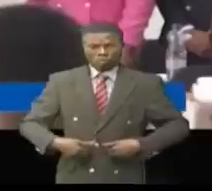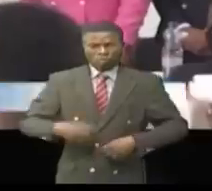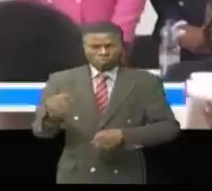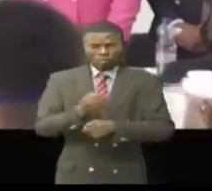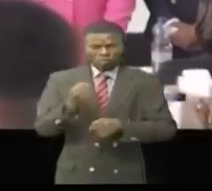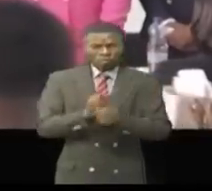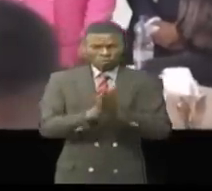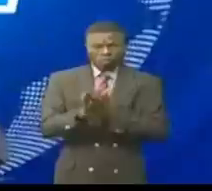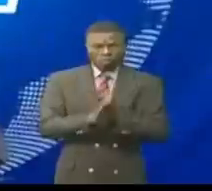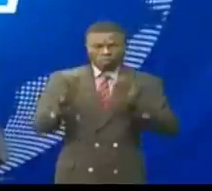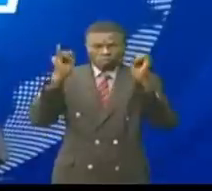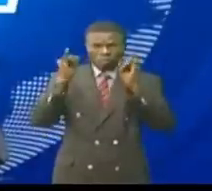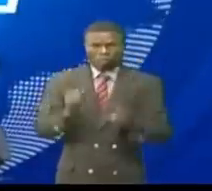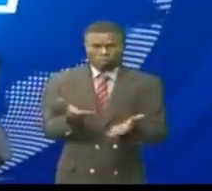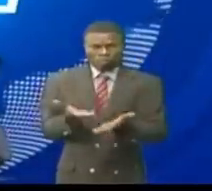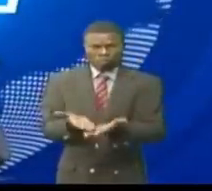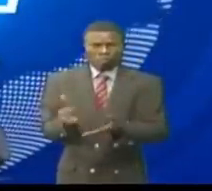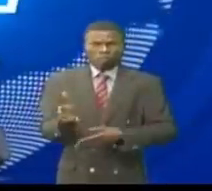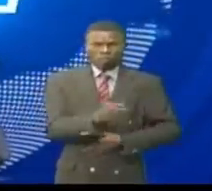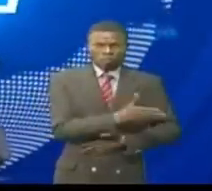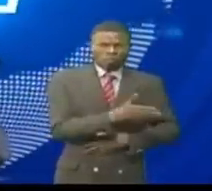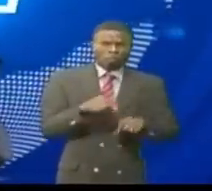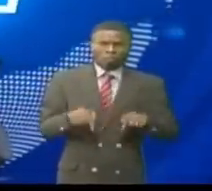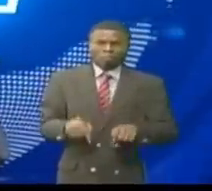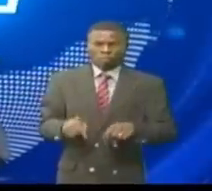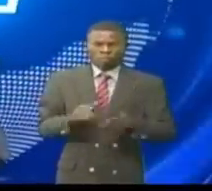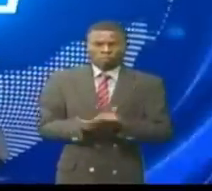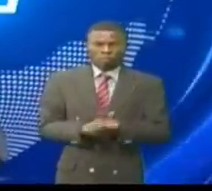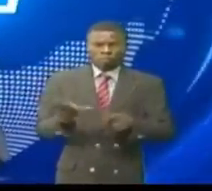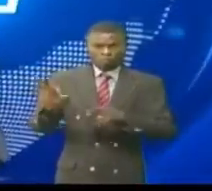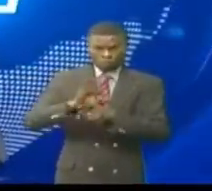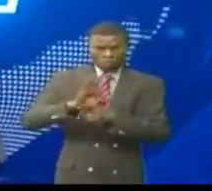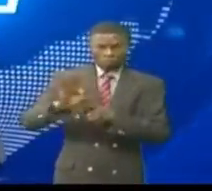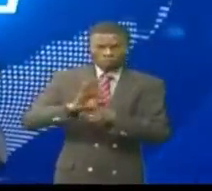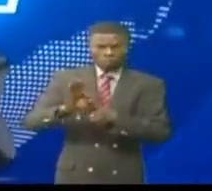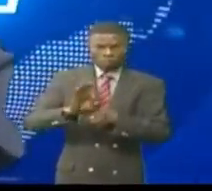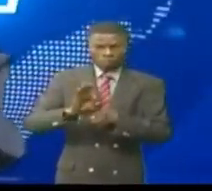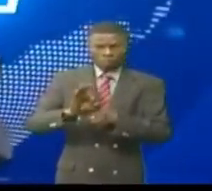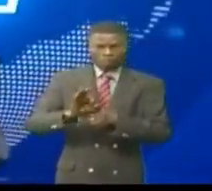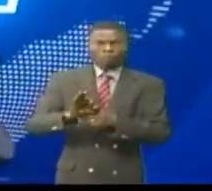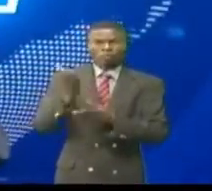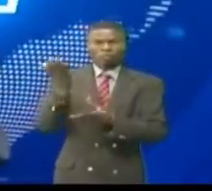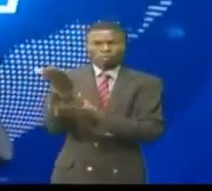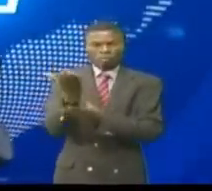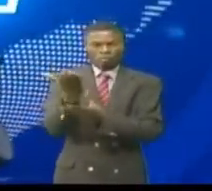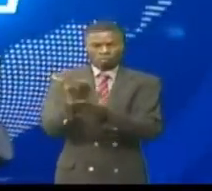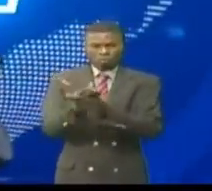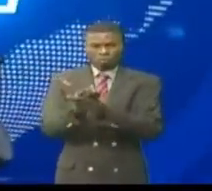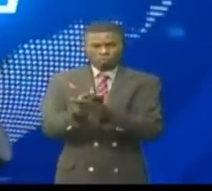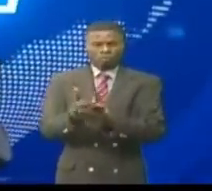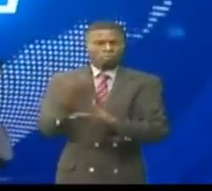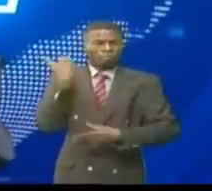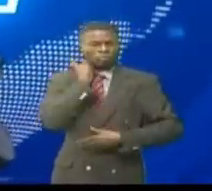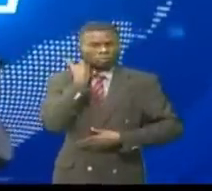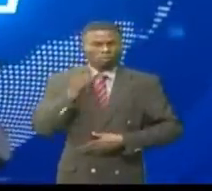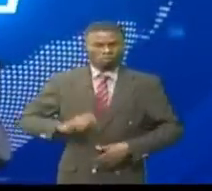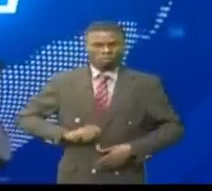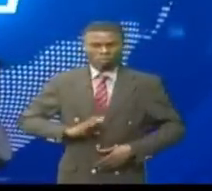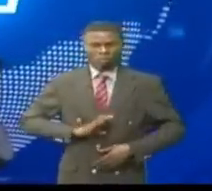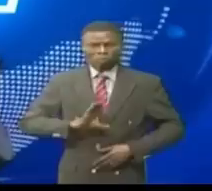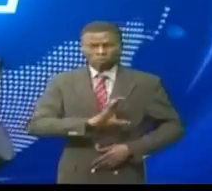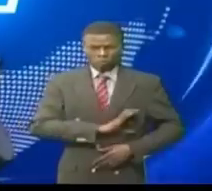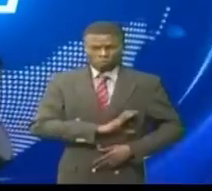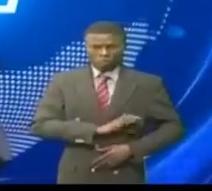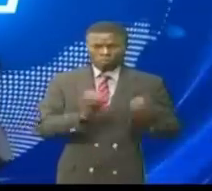liés au numérique. Passons à présent à cet atelier de formation pour un plaidoyer sur la lutte contre la tuberculose qui a été organisé